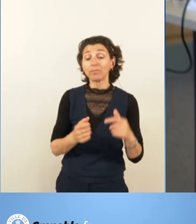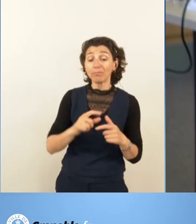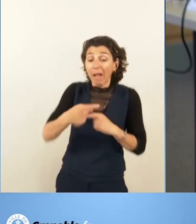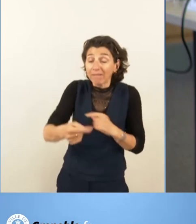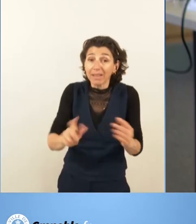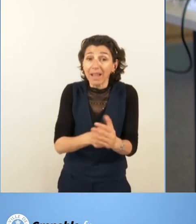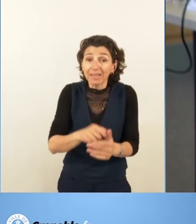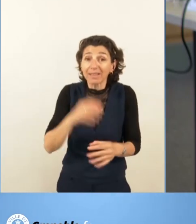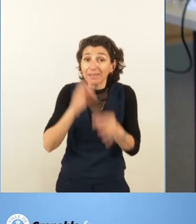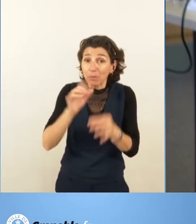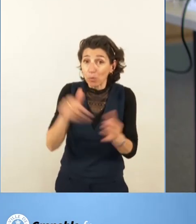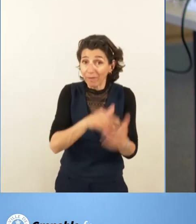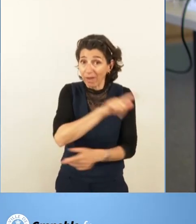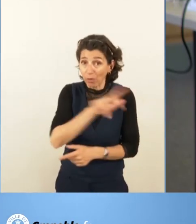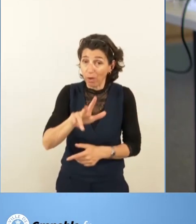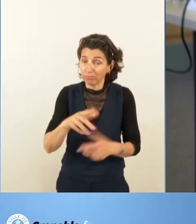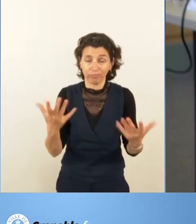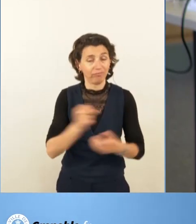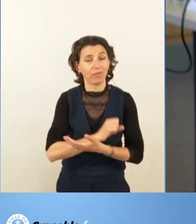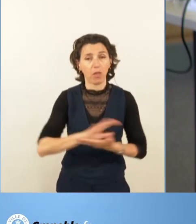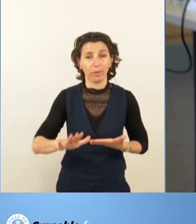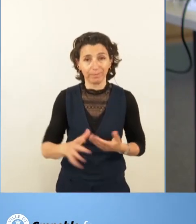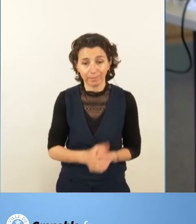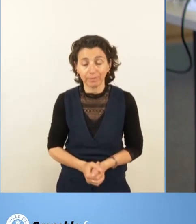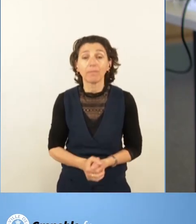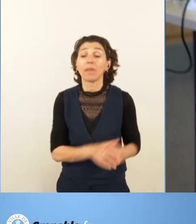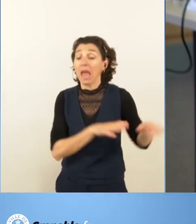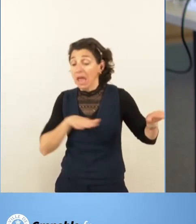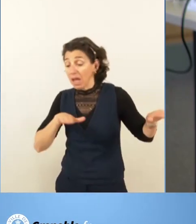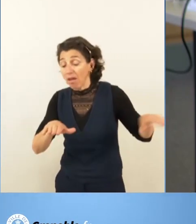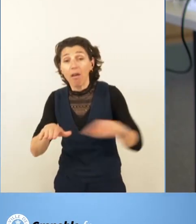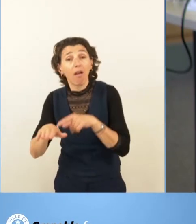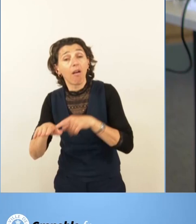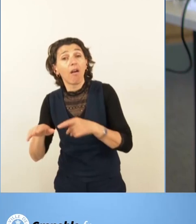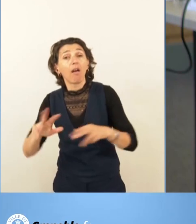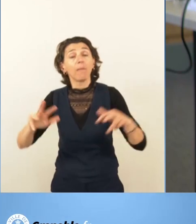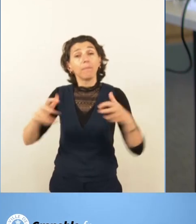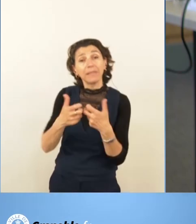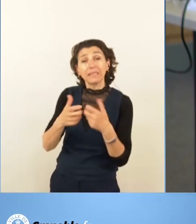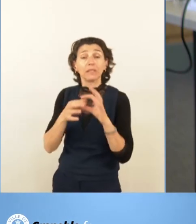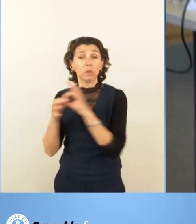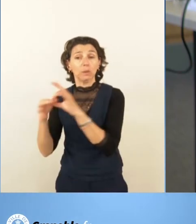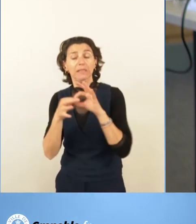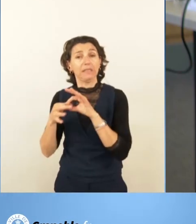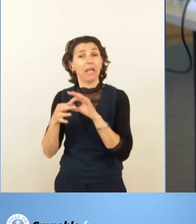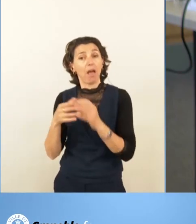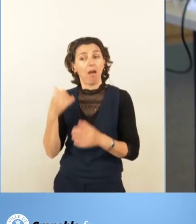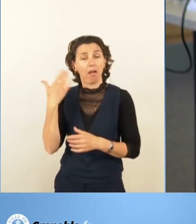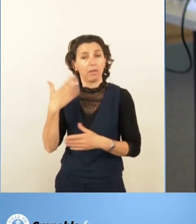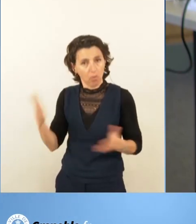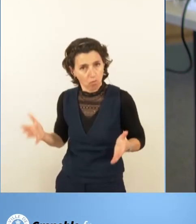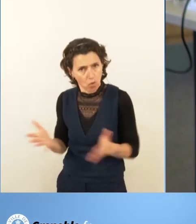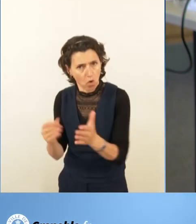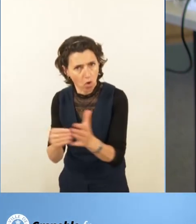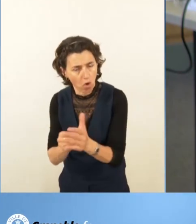la rentrée 2023 en parallèle le principe de la tarification solidaire et réaffirmé et amplifiée puisqu'il voit une